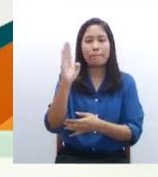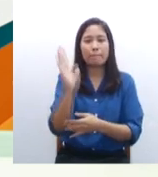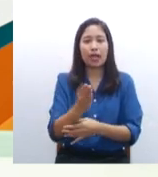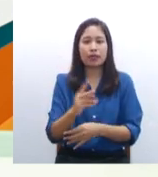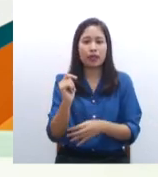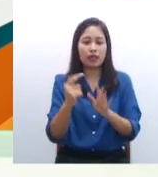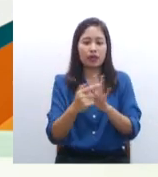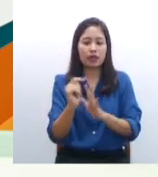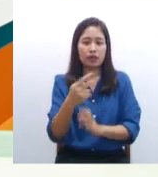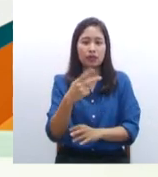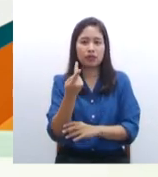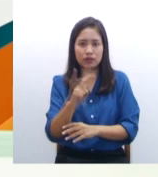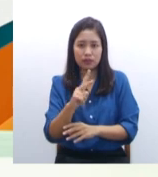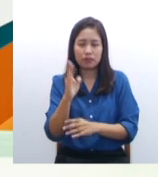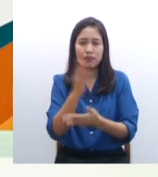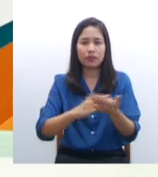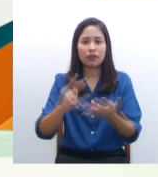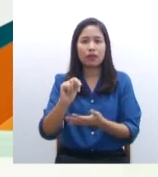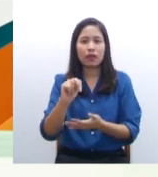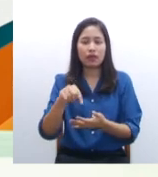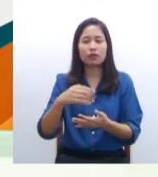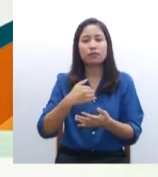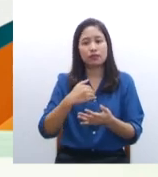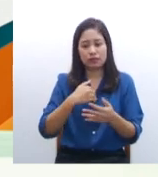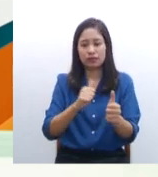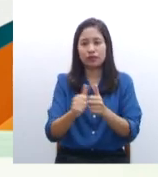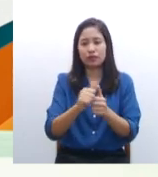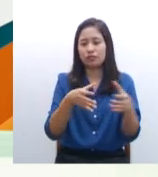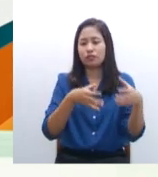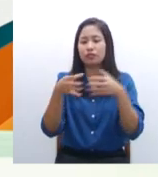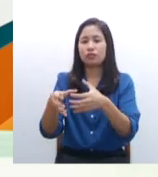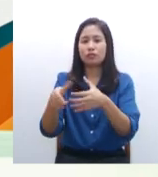ทั้งนี้สามารถดูรายละเอียดได้ที่